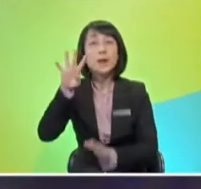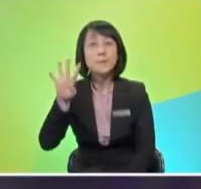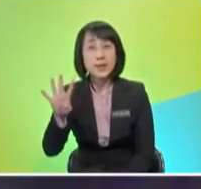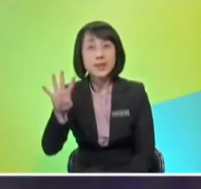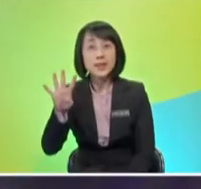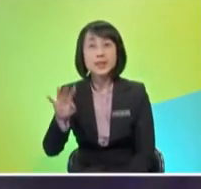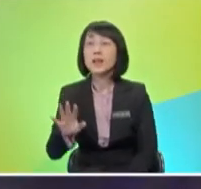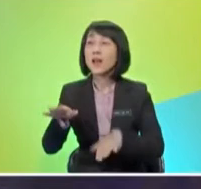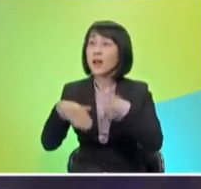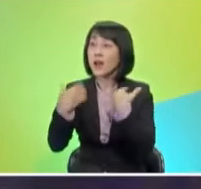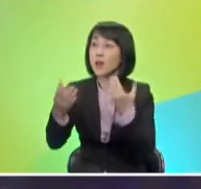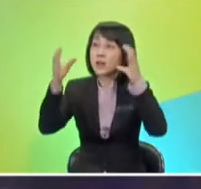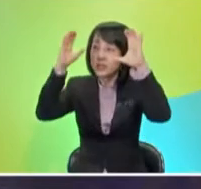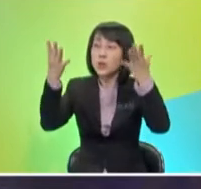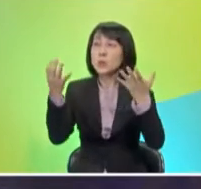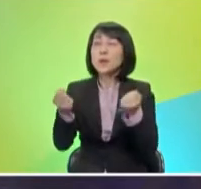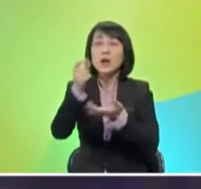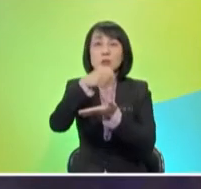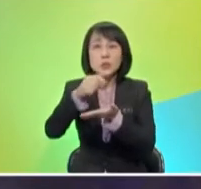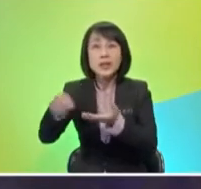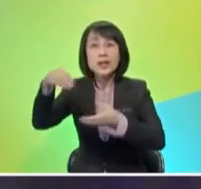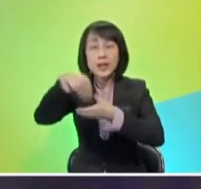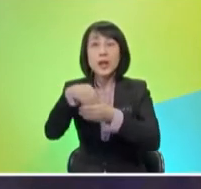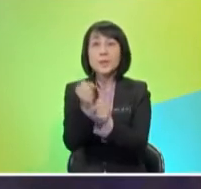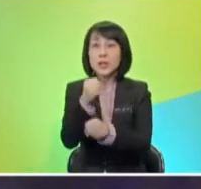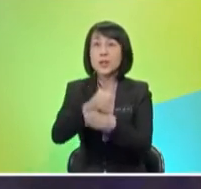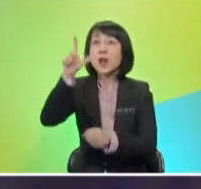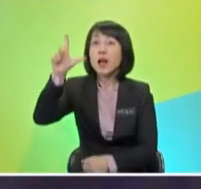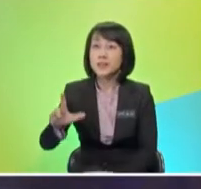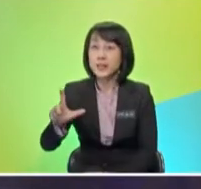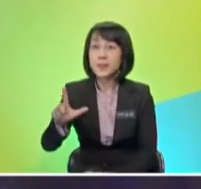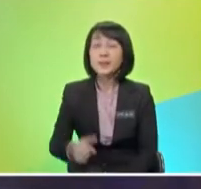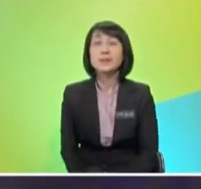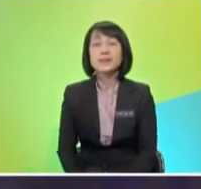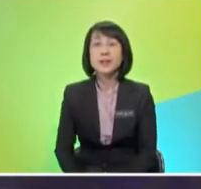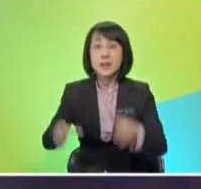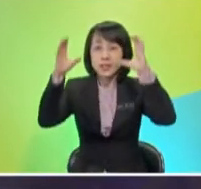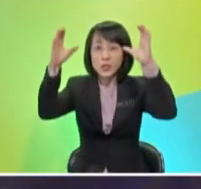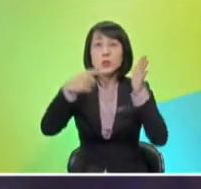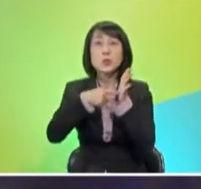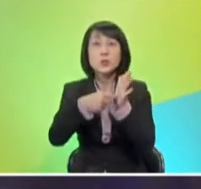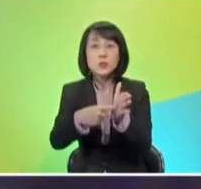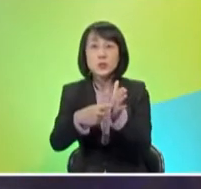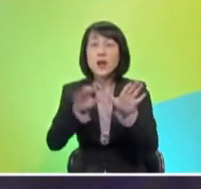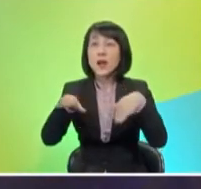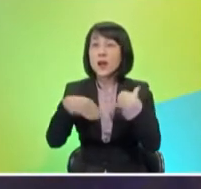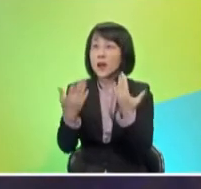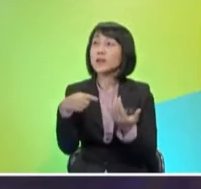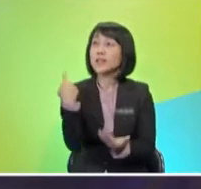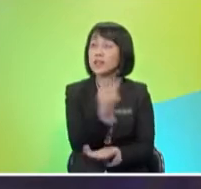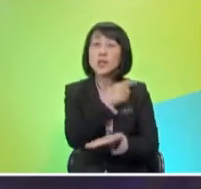Bagaimana cek guna menulis dalam bentuk lazim nih ya bagaimana kita nggak